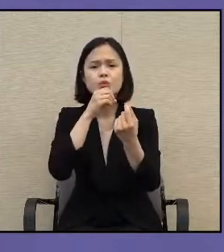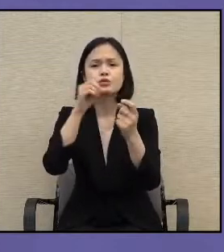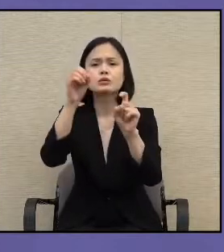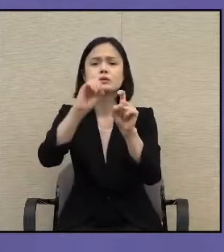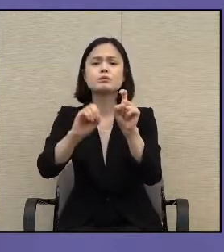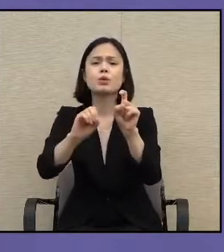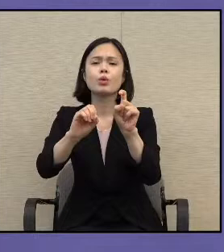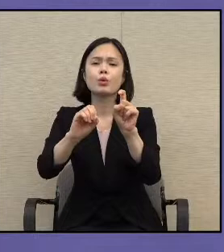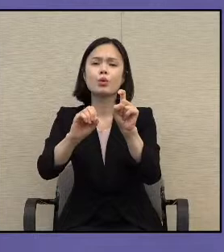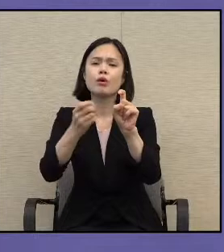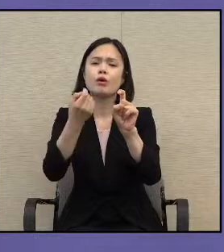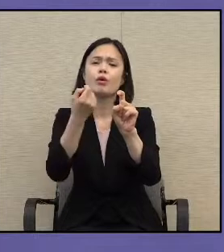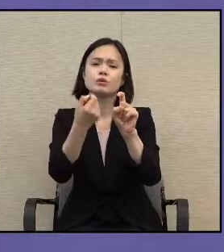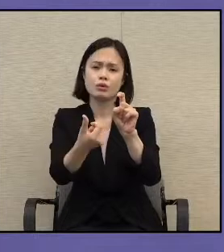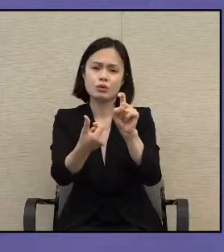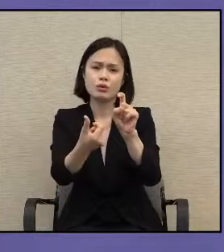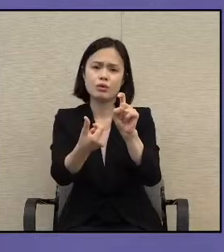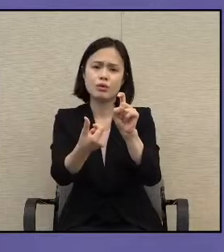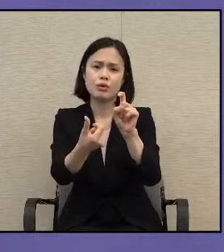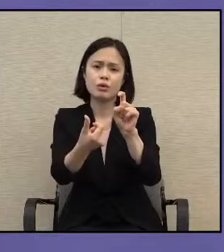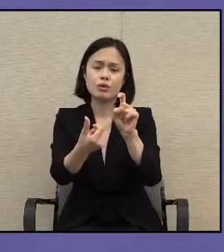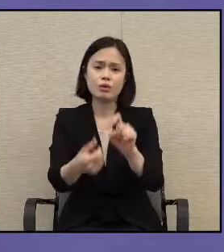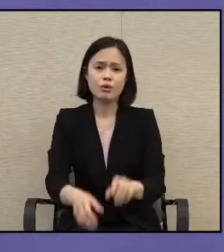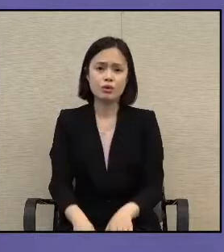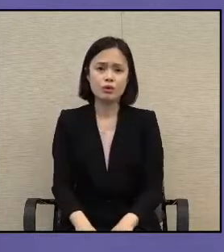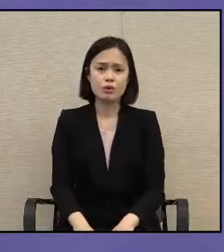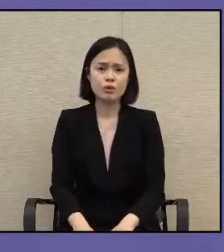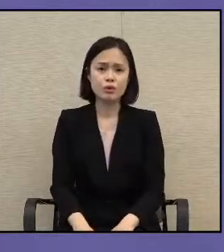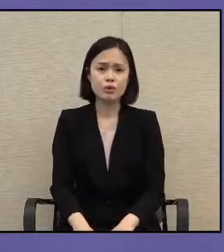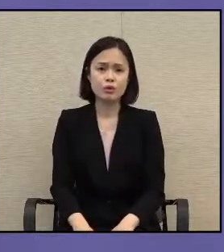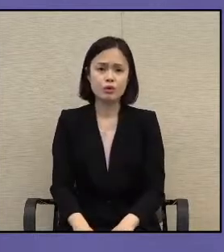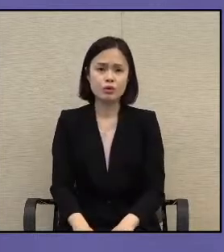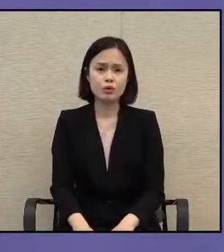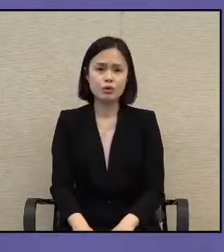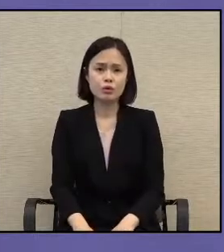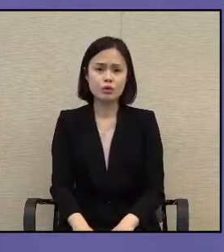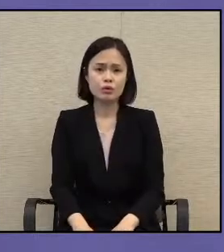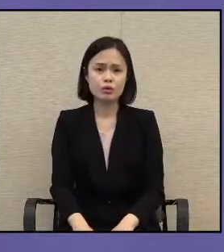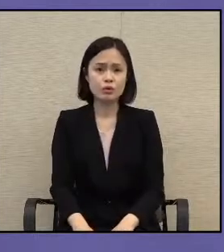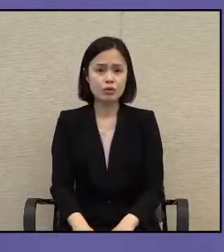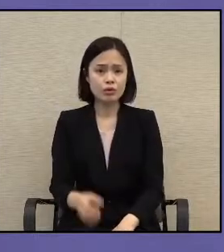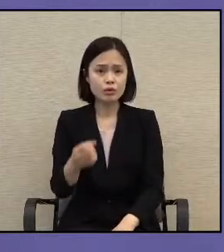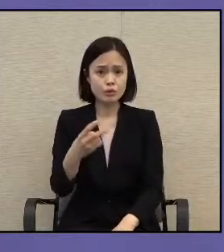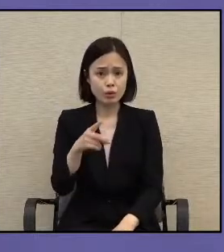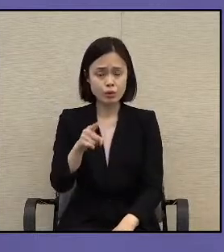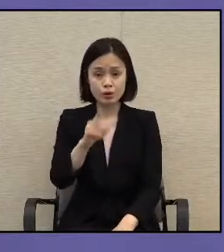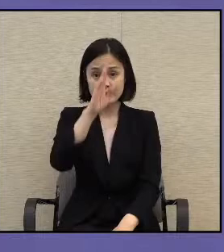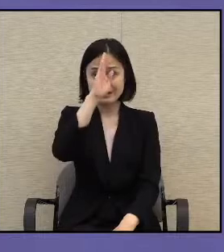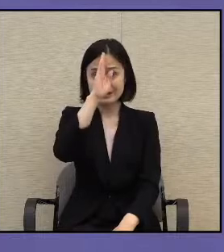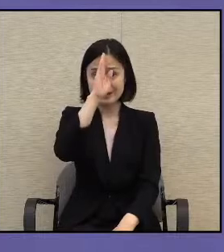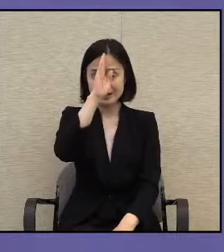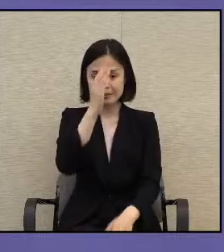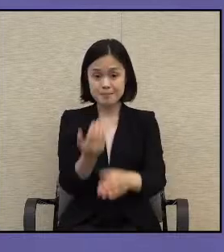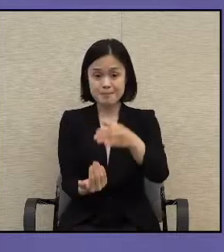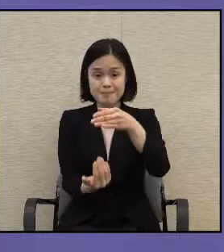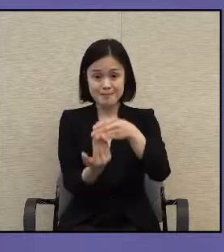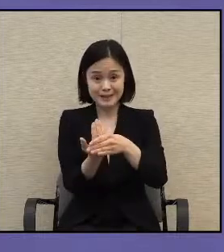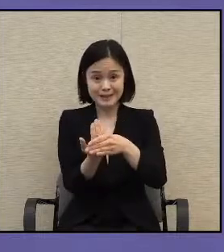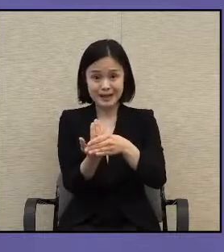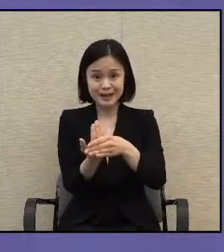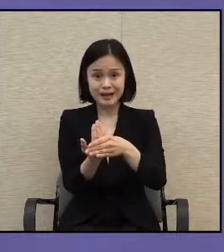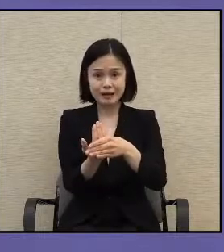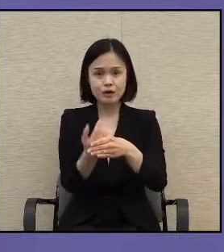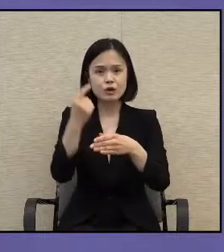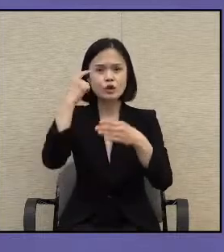때는 훨씬 거의 좀 컨트롤 그룹과 비슷한 정도에서 시작을 해서 질환 발생을 하게 되면 한